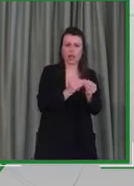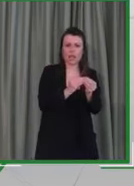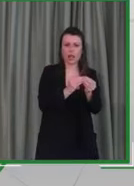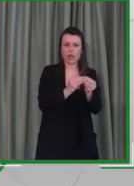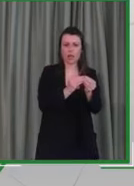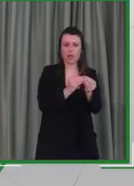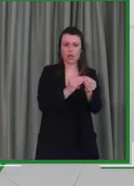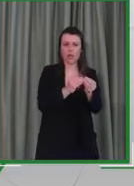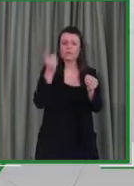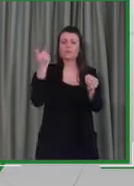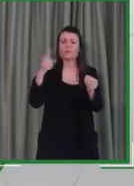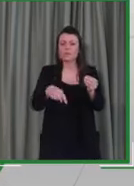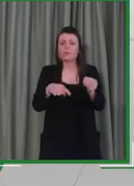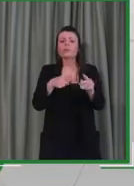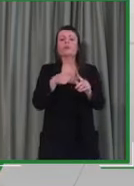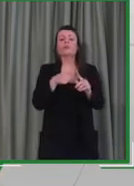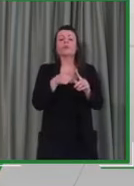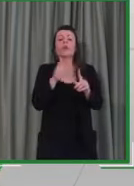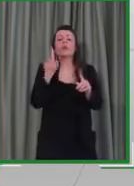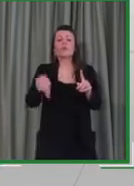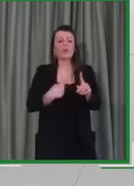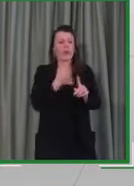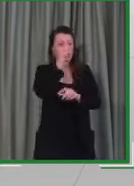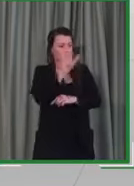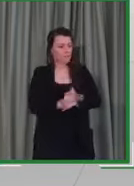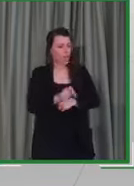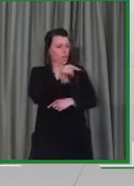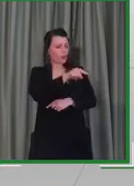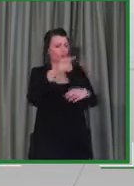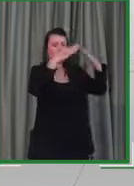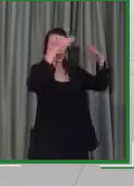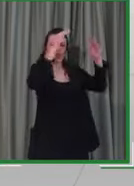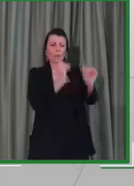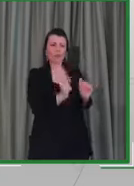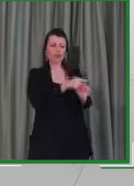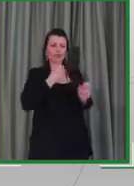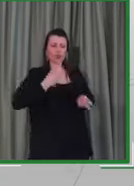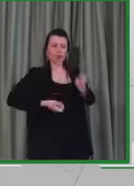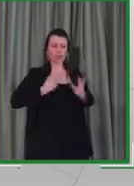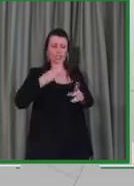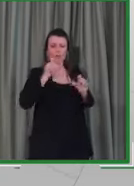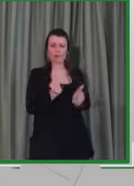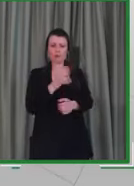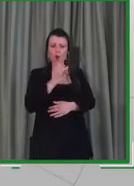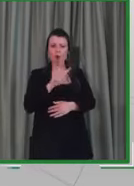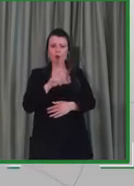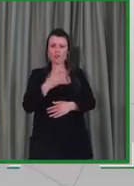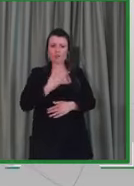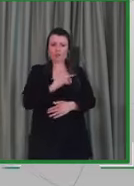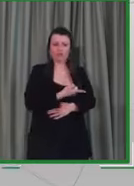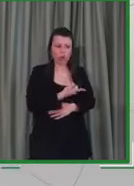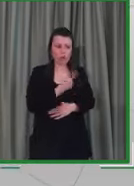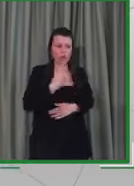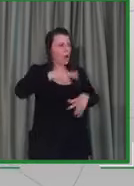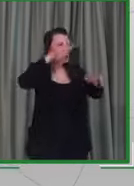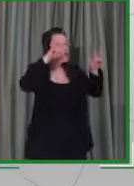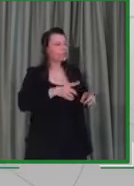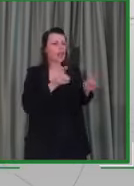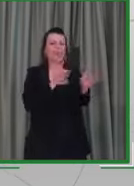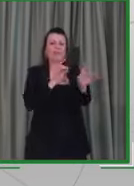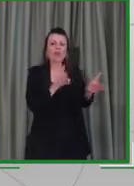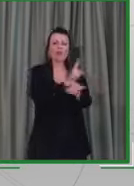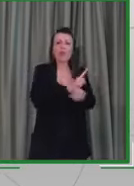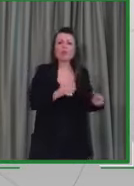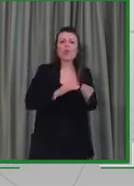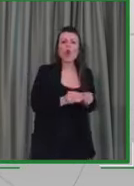sul fatto che una una persona che è stata a domicilio con i sintomi covip non sia più in fretta anche se non ha fatto il primo tampone